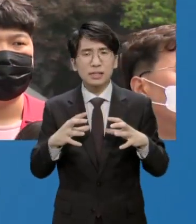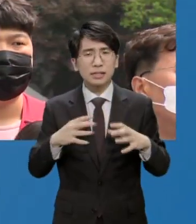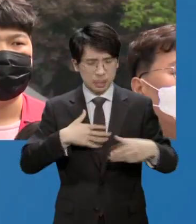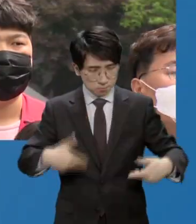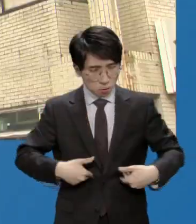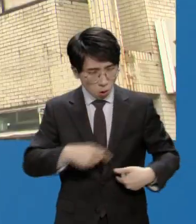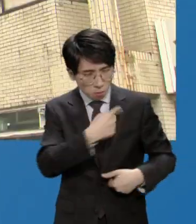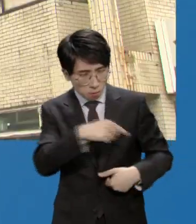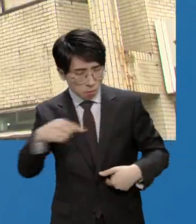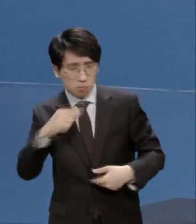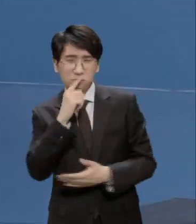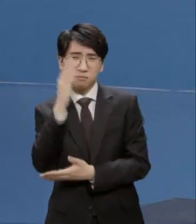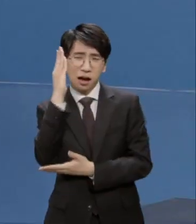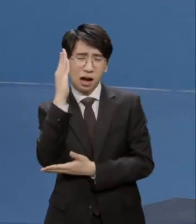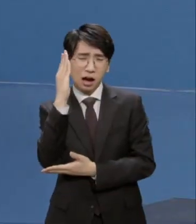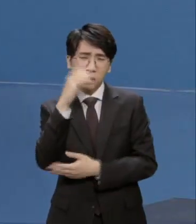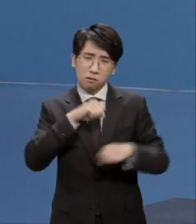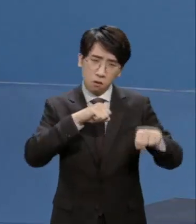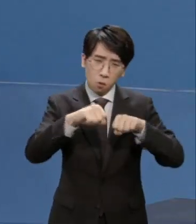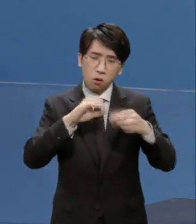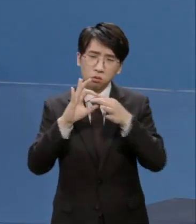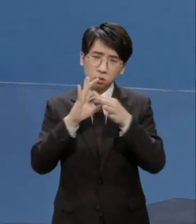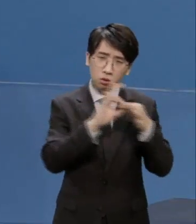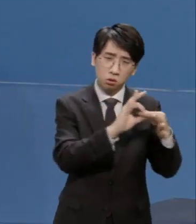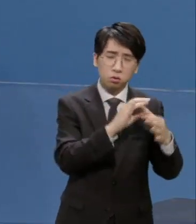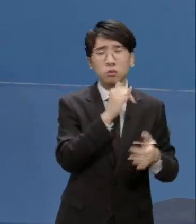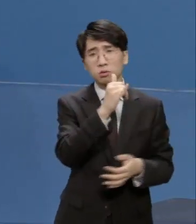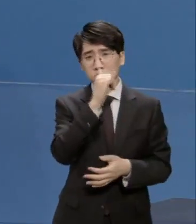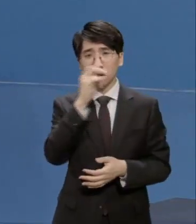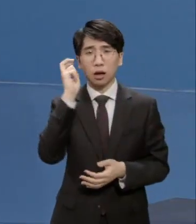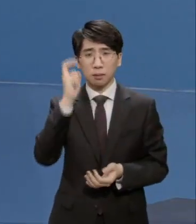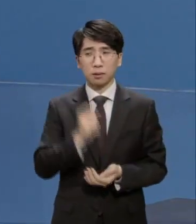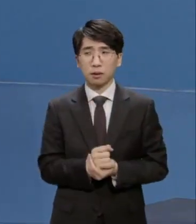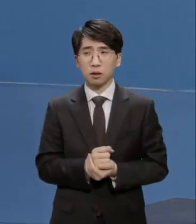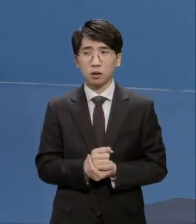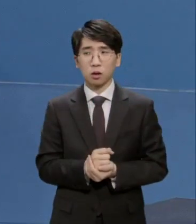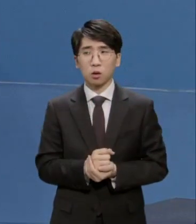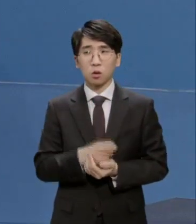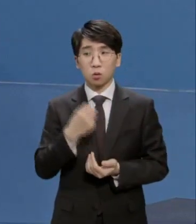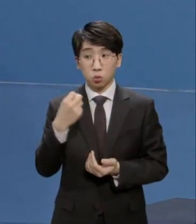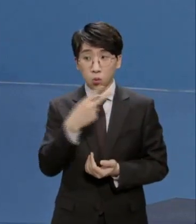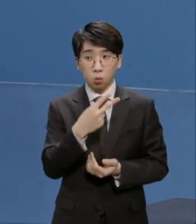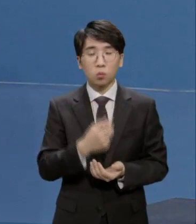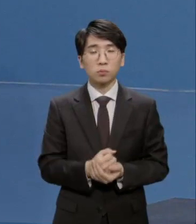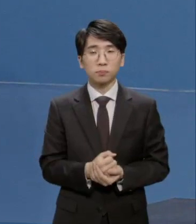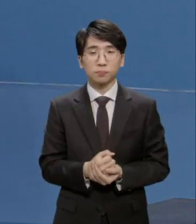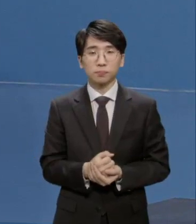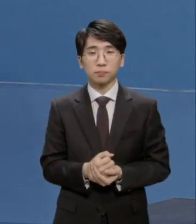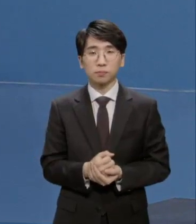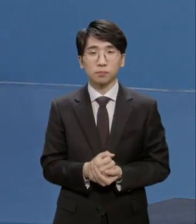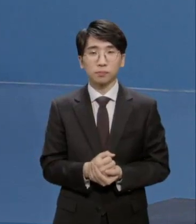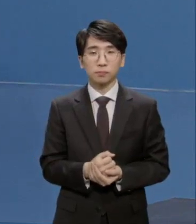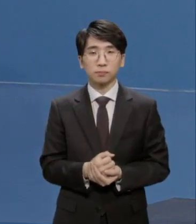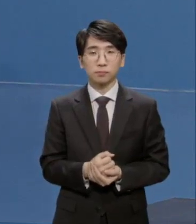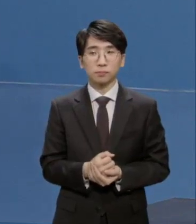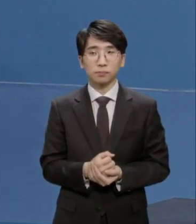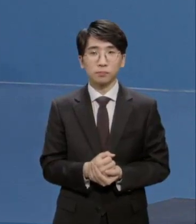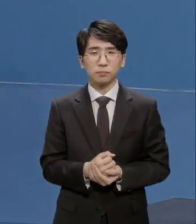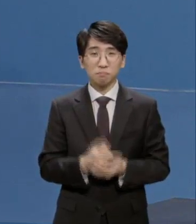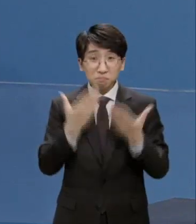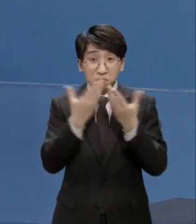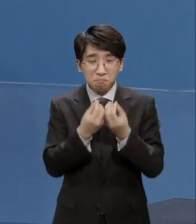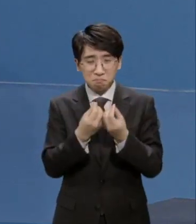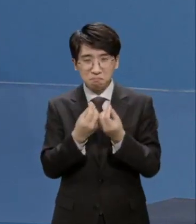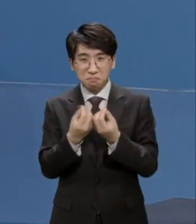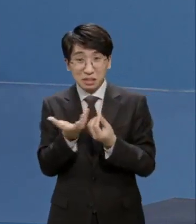거고요. 그다음에 실제로 침해를 받으신다면 네. 법적으로 혹시 노동법적으로 아니면 이런 뭐 사실 갑질이라든지